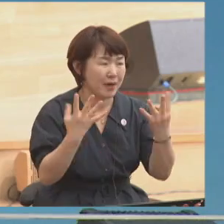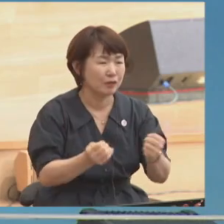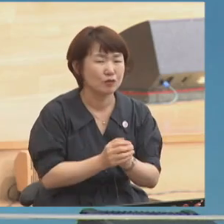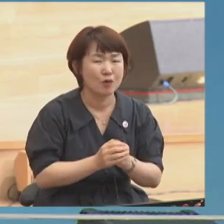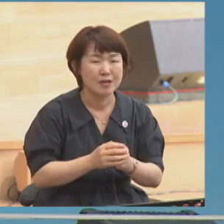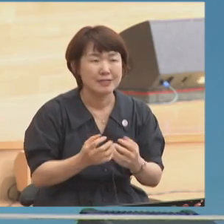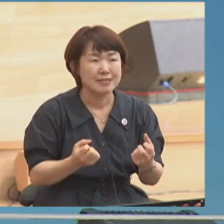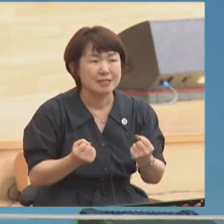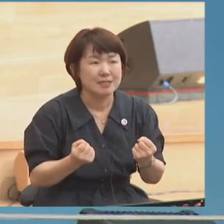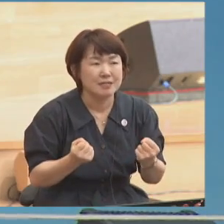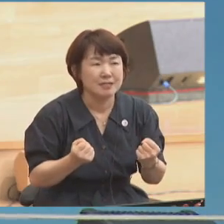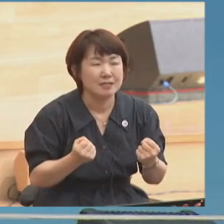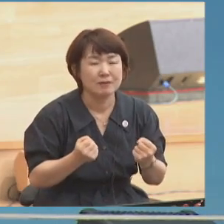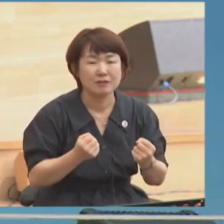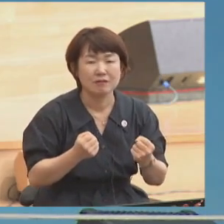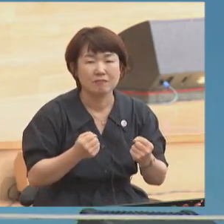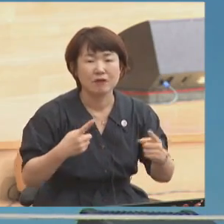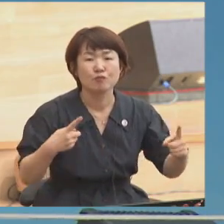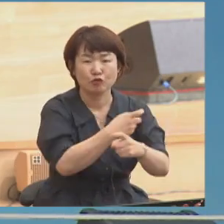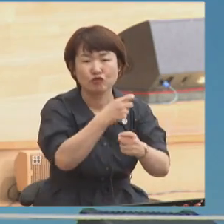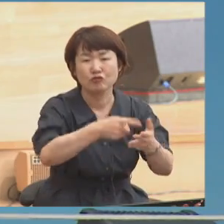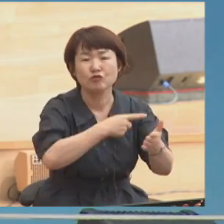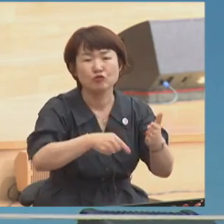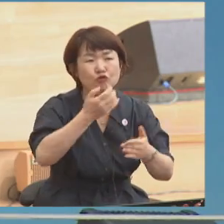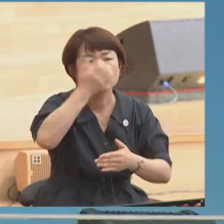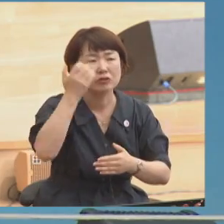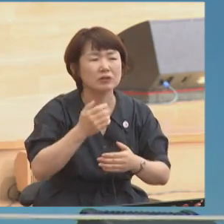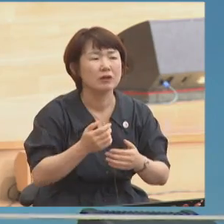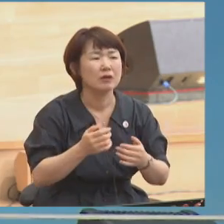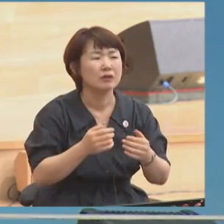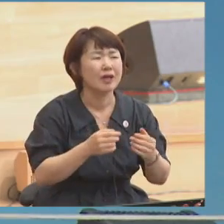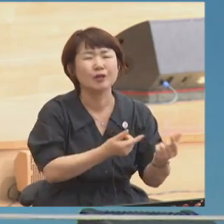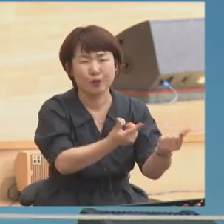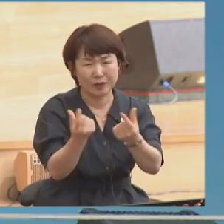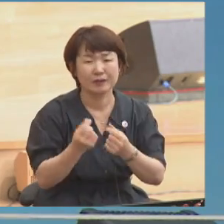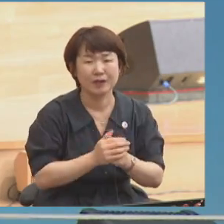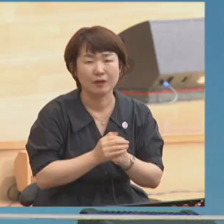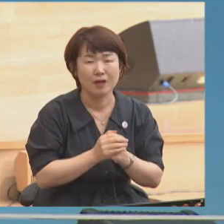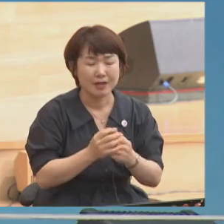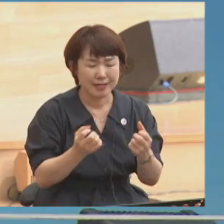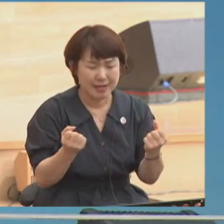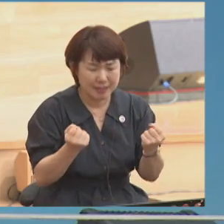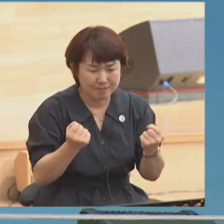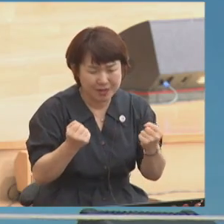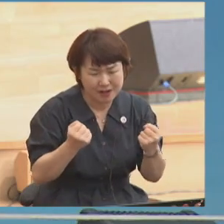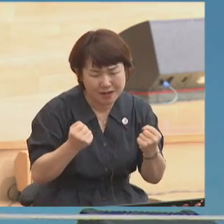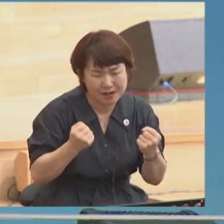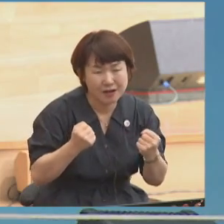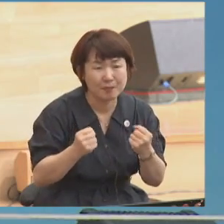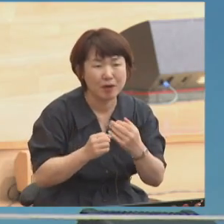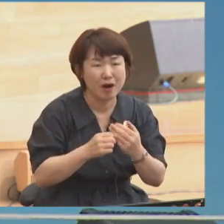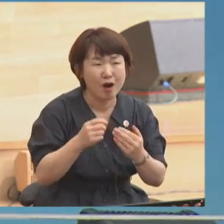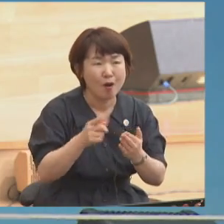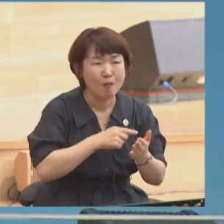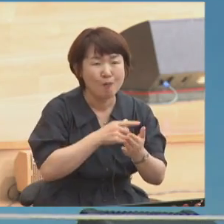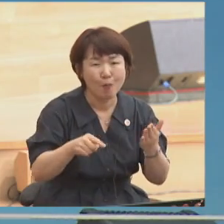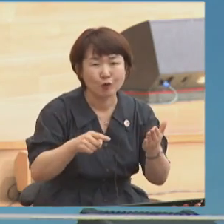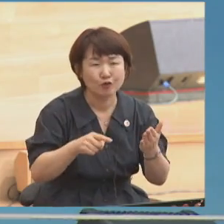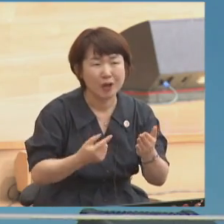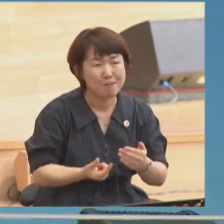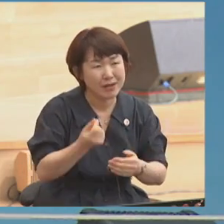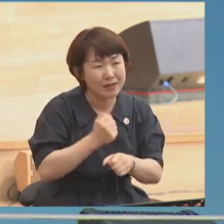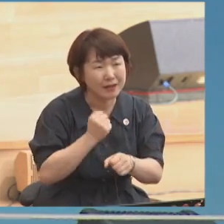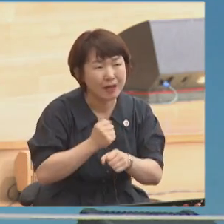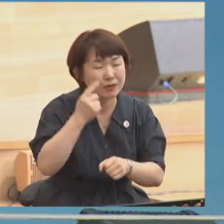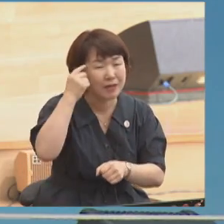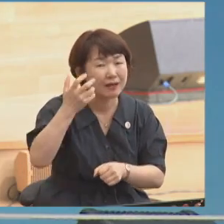다짐하는 거, 그게 뭐 인지상정이죠. 주먹을 세게 쥐면 쥘수록 복수를 더 빨리 할 수 있을 것이라는 그런 생각을